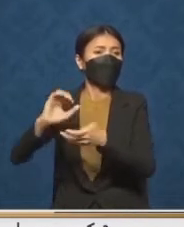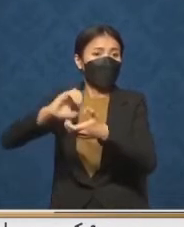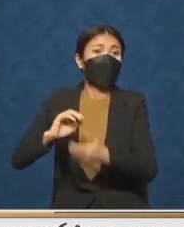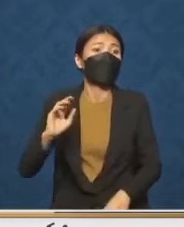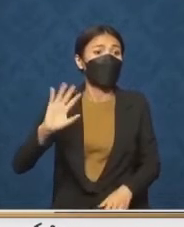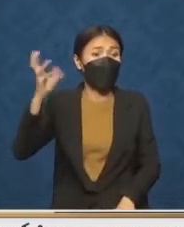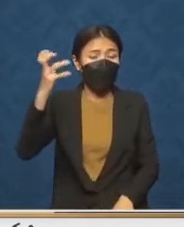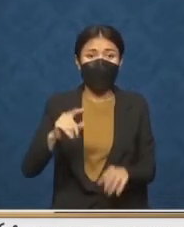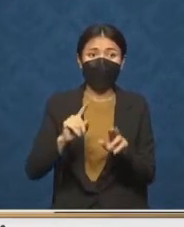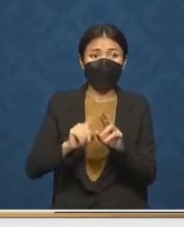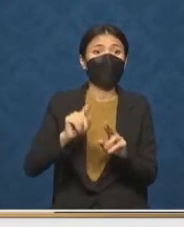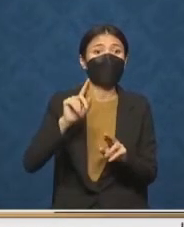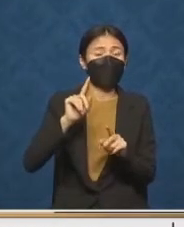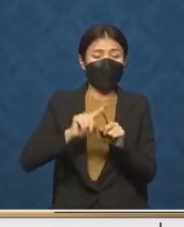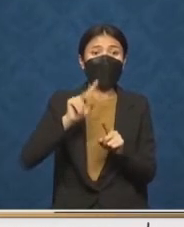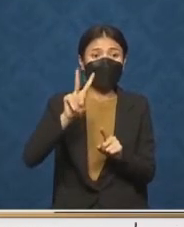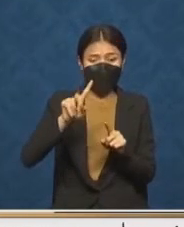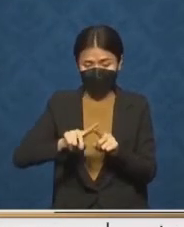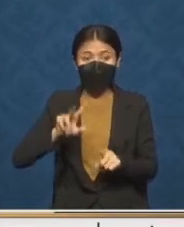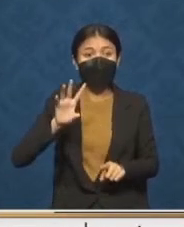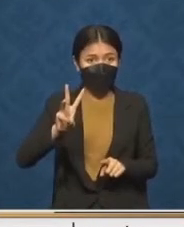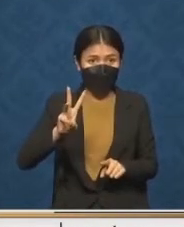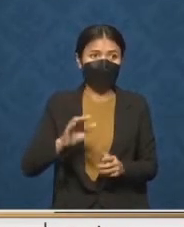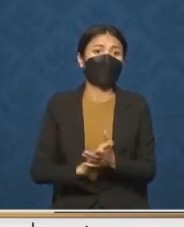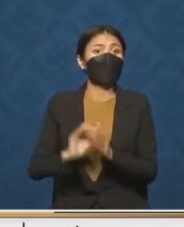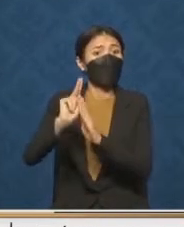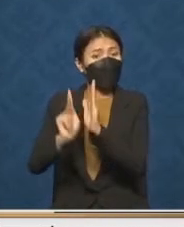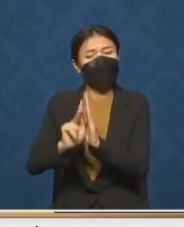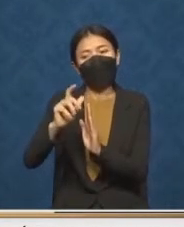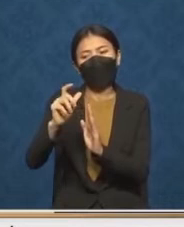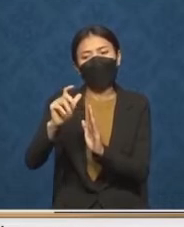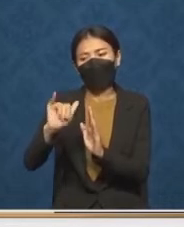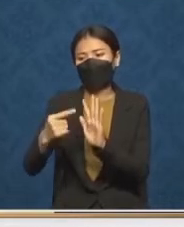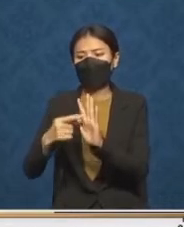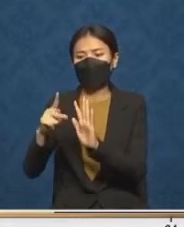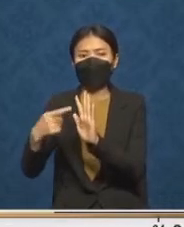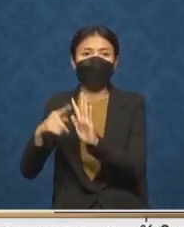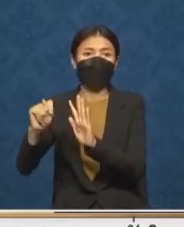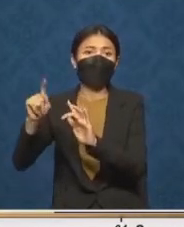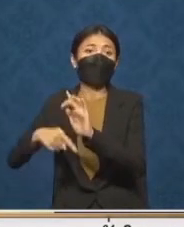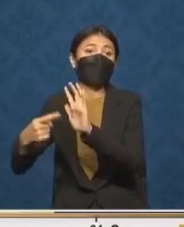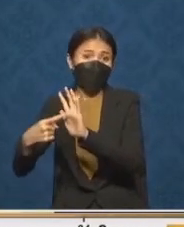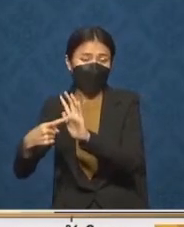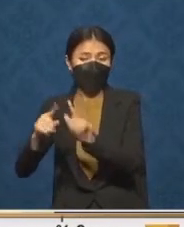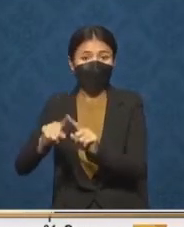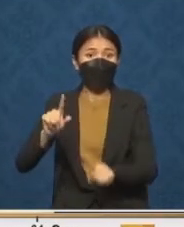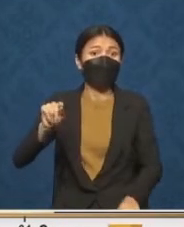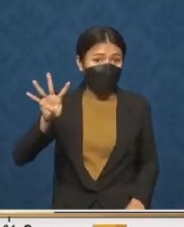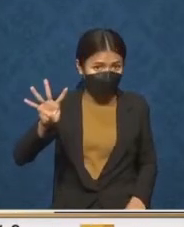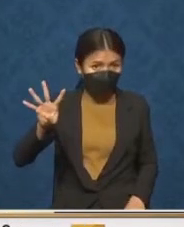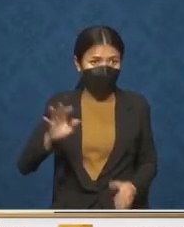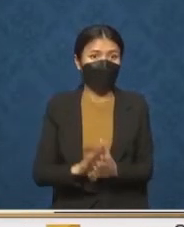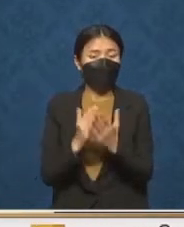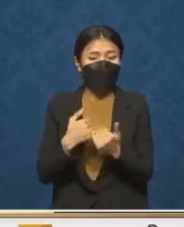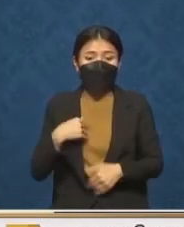16และหลักการยอร์กยาการ์ตาข้อ24ซึ่งรับรองว่ามนุษย์ทุกคนมีสิทธิในการสร้างคร